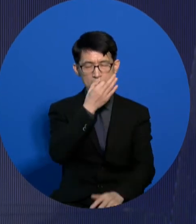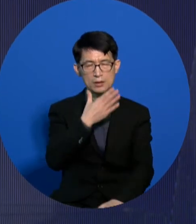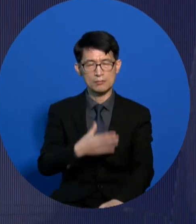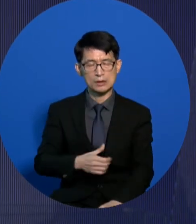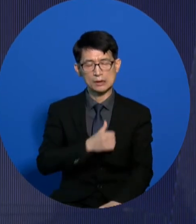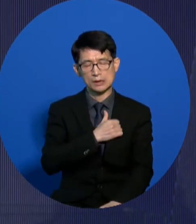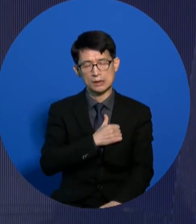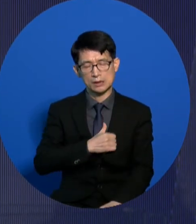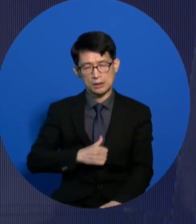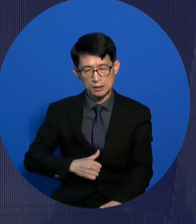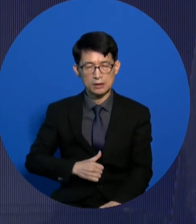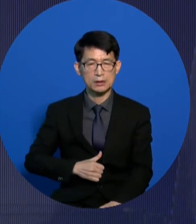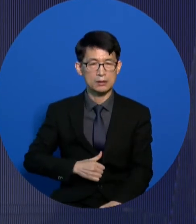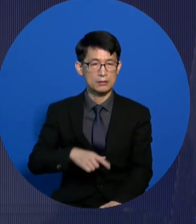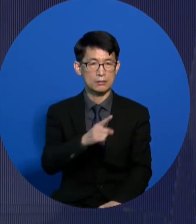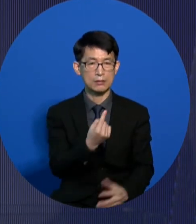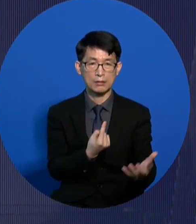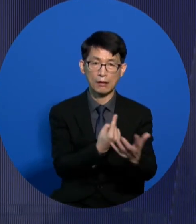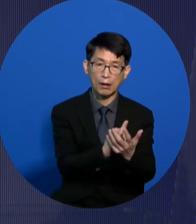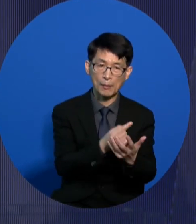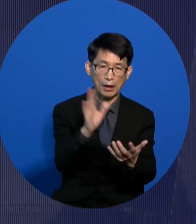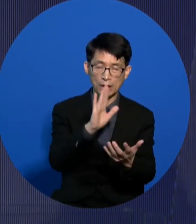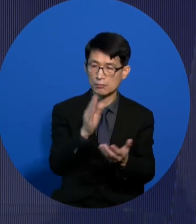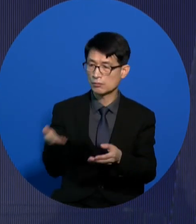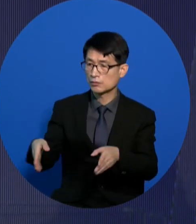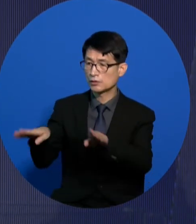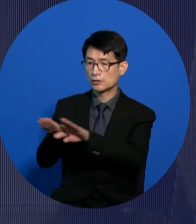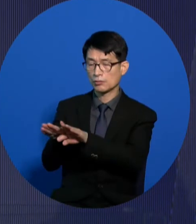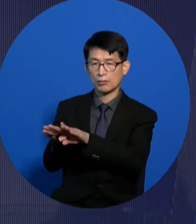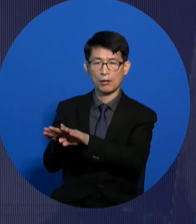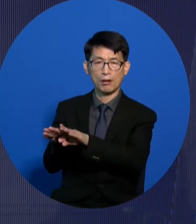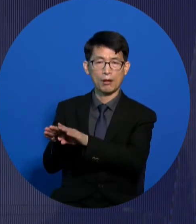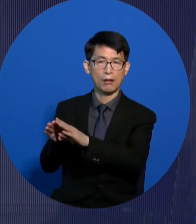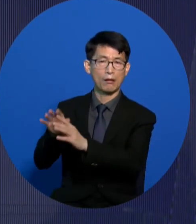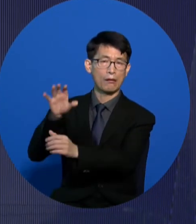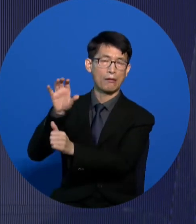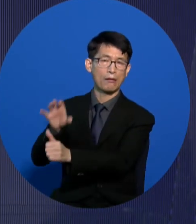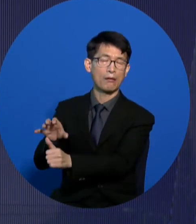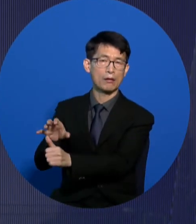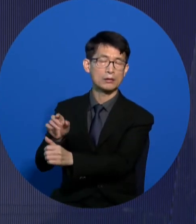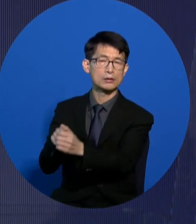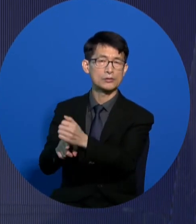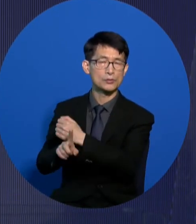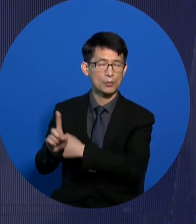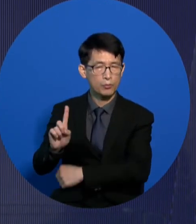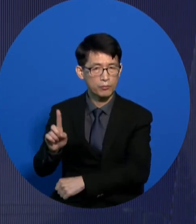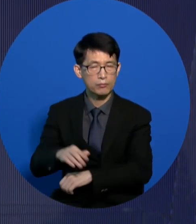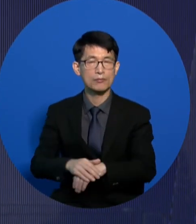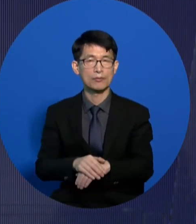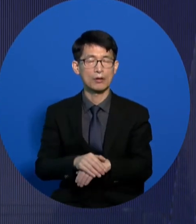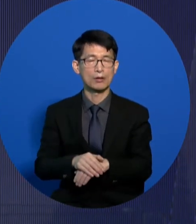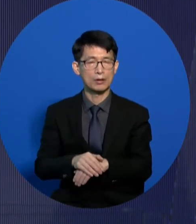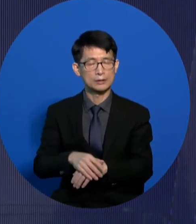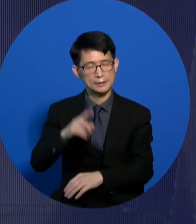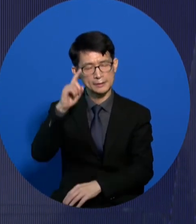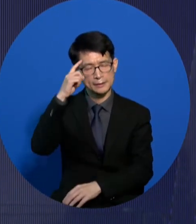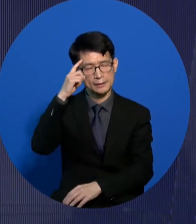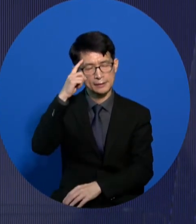삶, 수용시설에 갇힌 삶 이런 사람들밖에 살 수 없었던가를 생각해